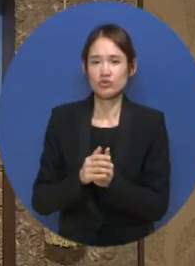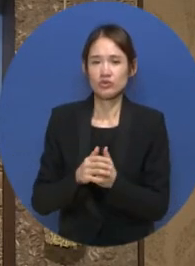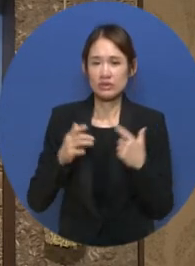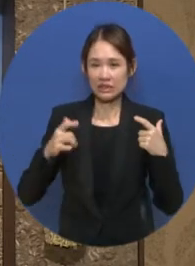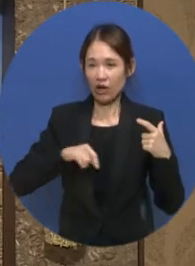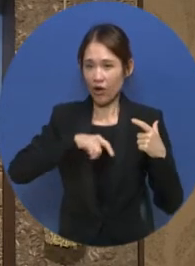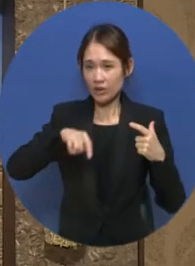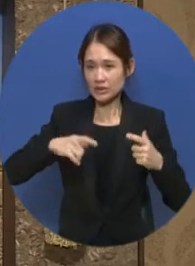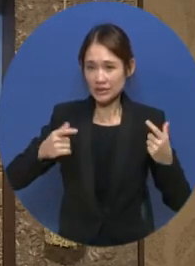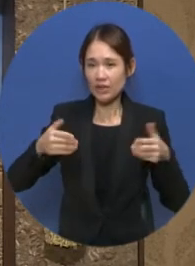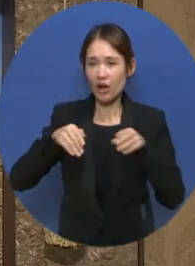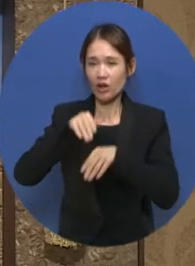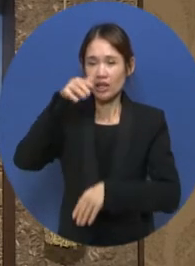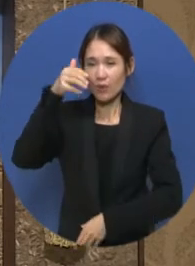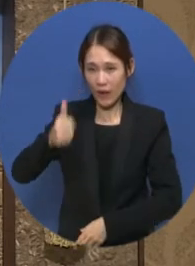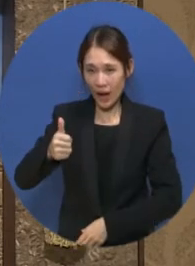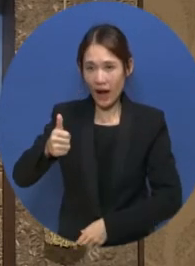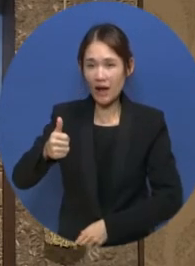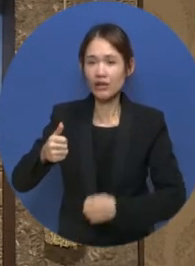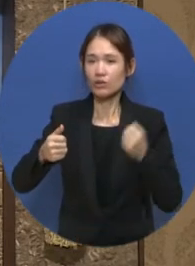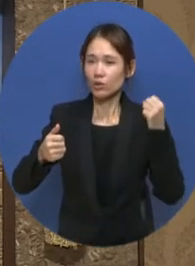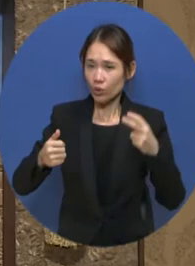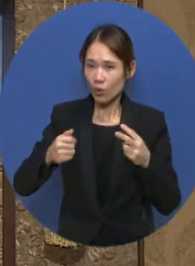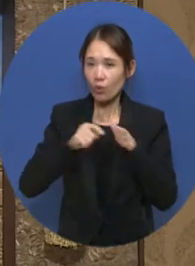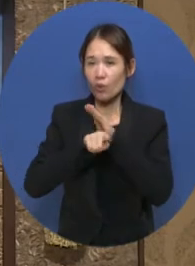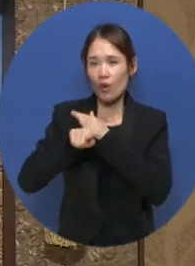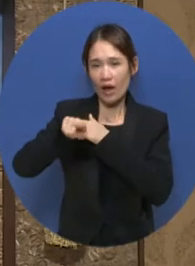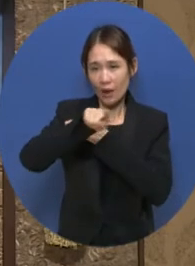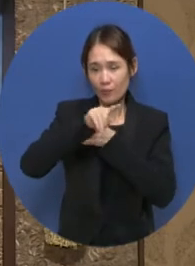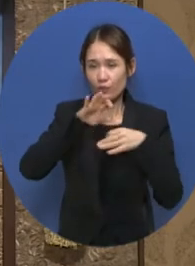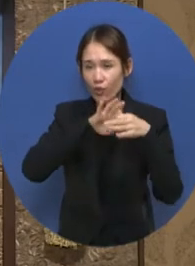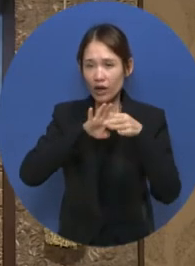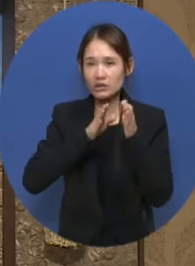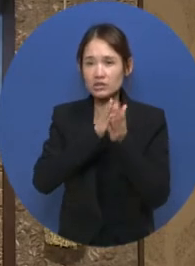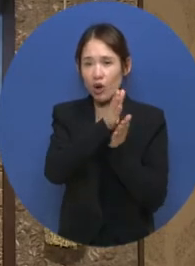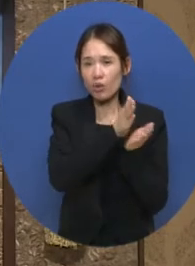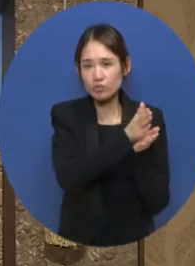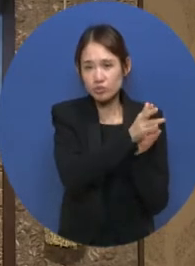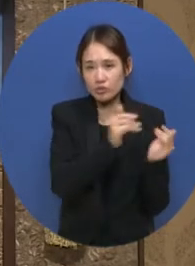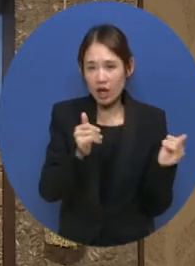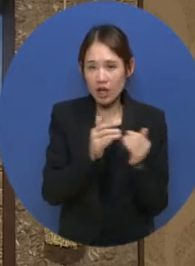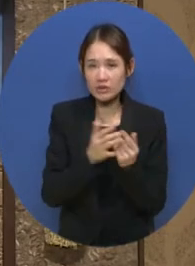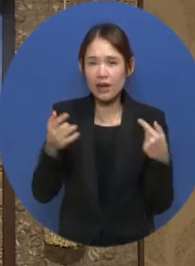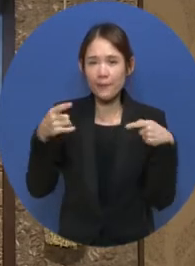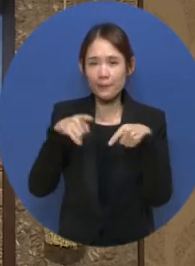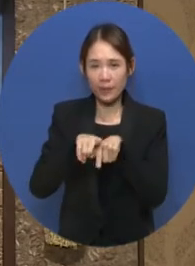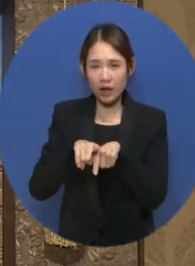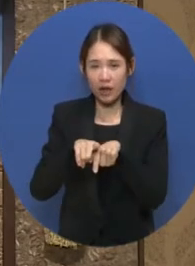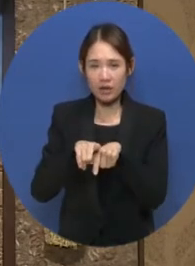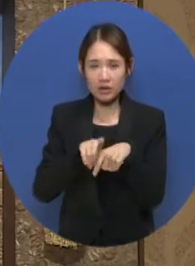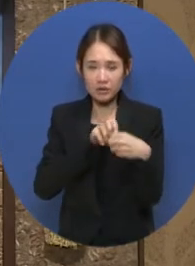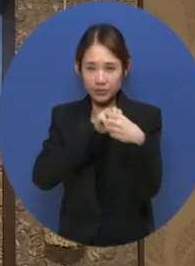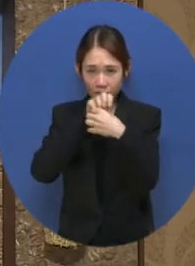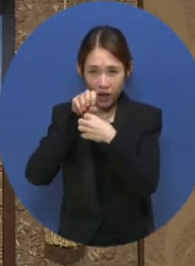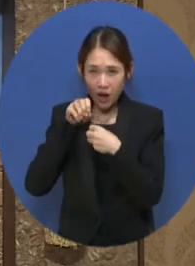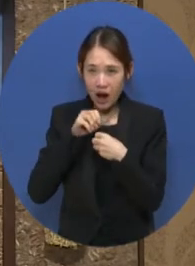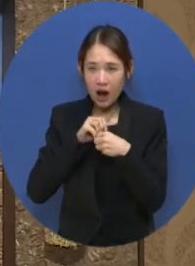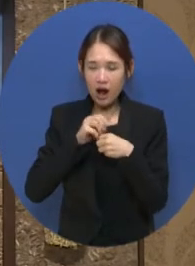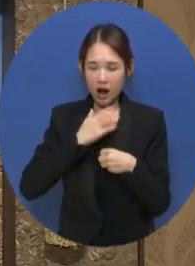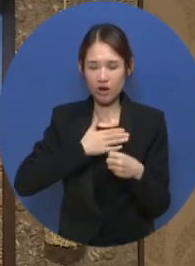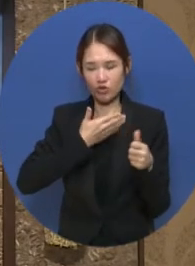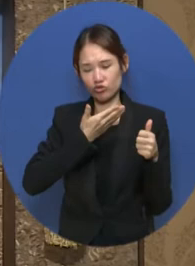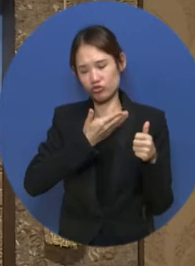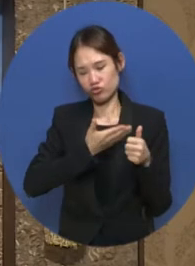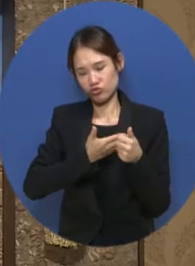있는 또 지역 기관장 님들이 라든지 또 외부 관련 전문가들도 이런 얘기들을 사실 많이 해서 끊임없이 이제 알려 내는 것이